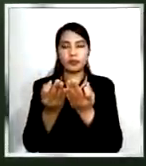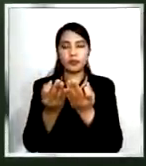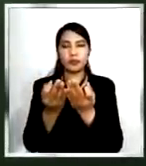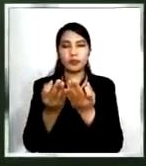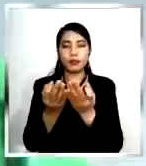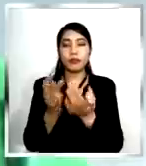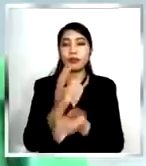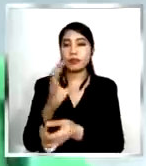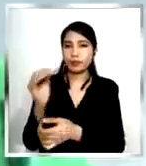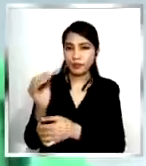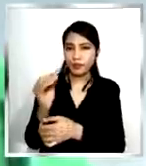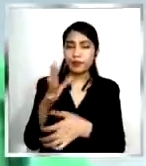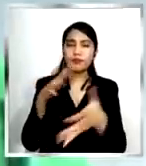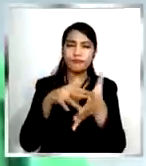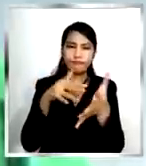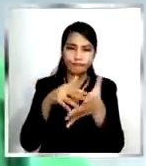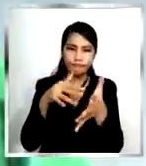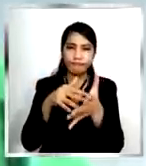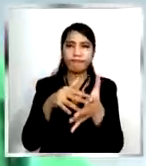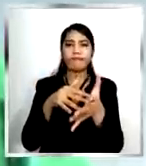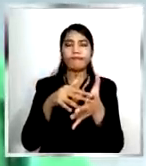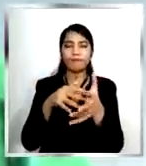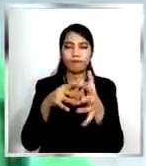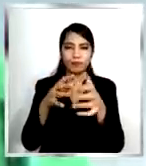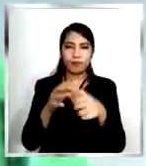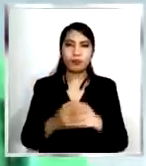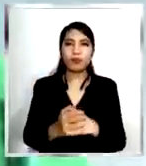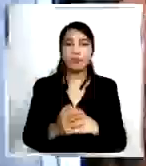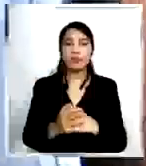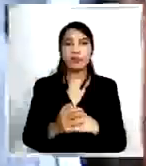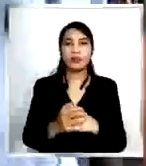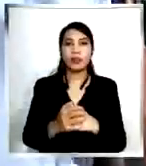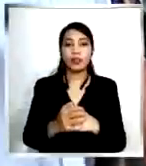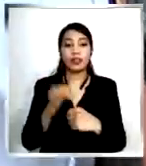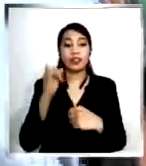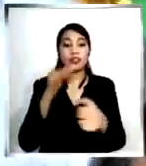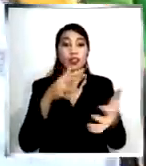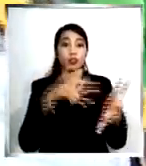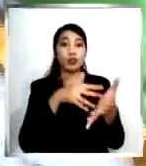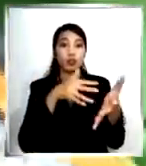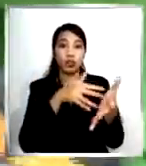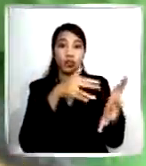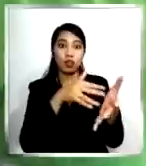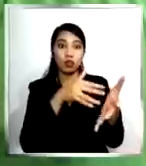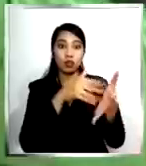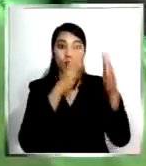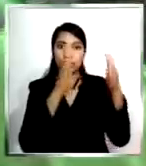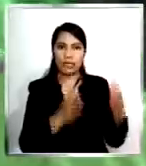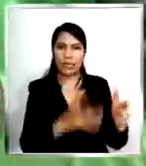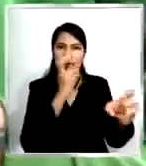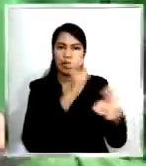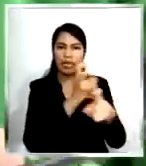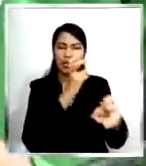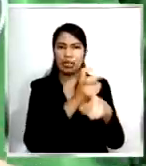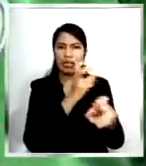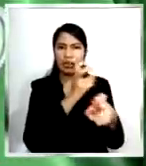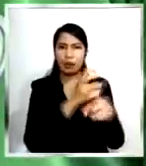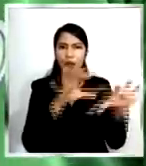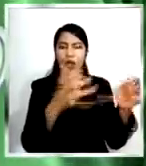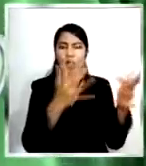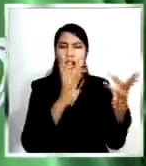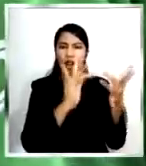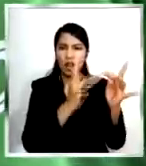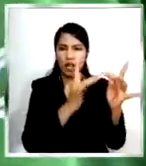mabuti. Kung sa isang karaniwang mag-aaral, mahirap ng online class, paano pa kaya kung sabayan pa ito ng pagtatrabaho at ang study room